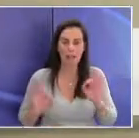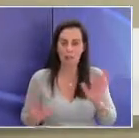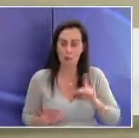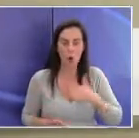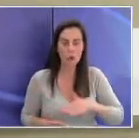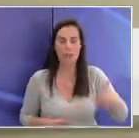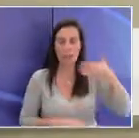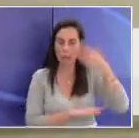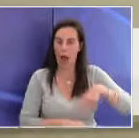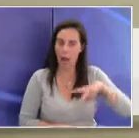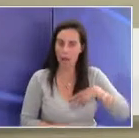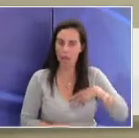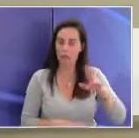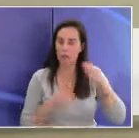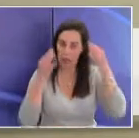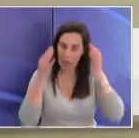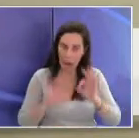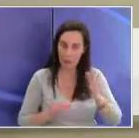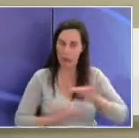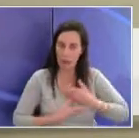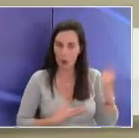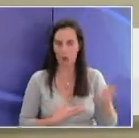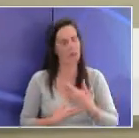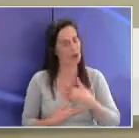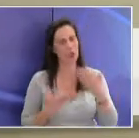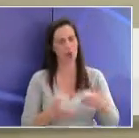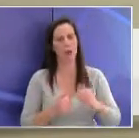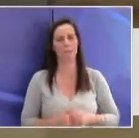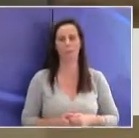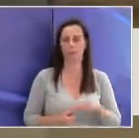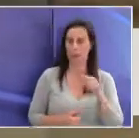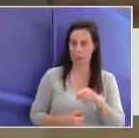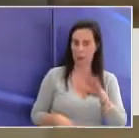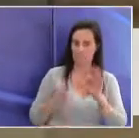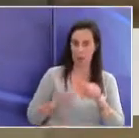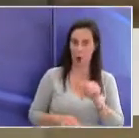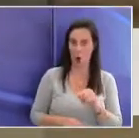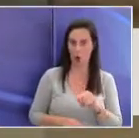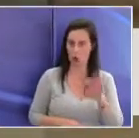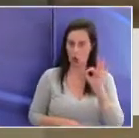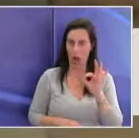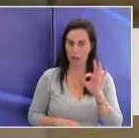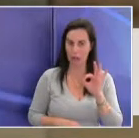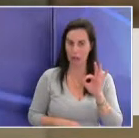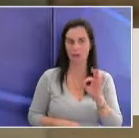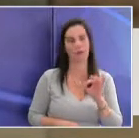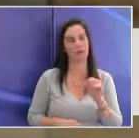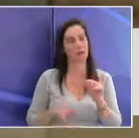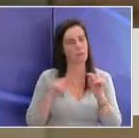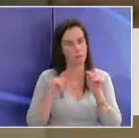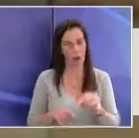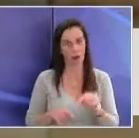בצורה אחראית, בצורה שתכבד ותכיל את כולם, אנחנו שם. וזאת מערכת בחירות שש"ס הולכת אליה,